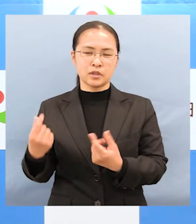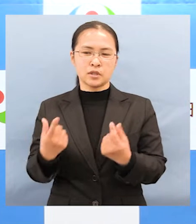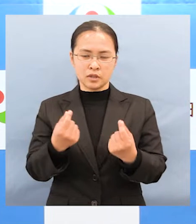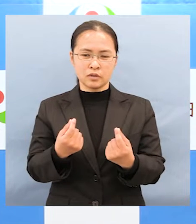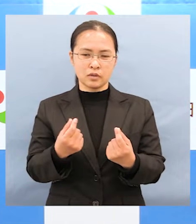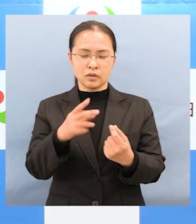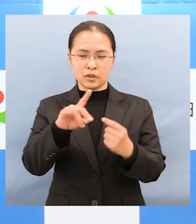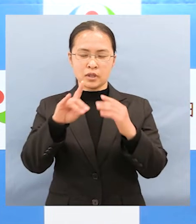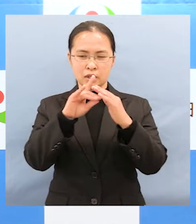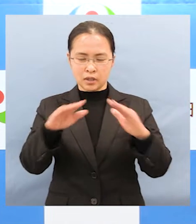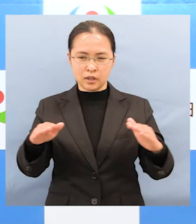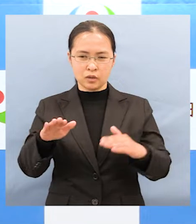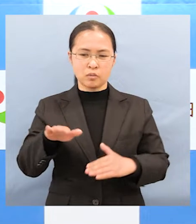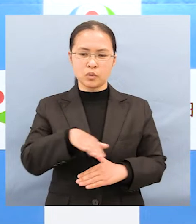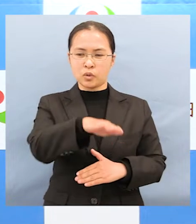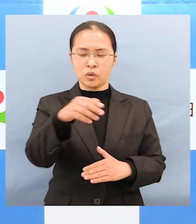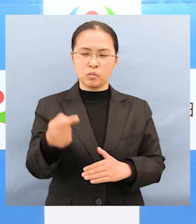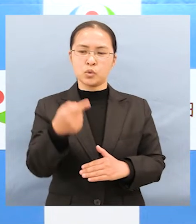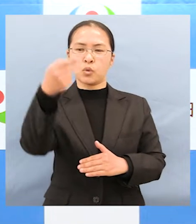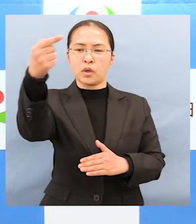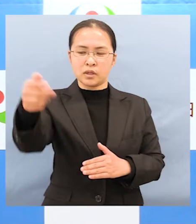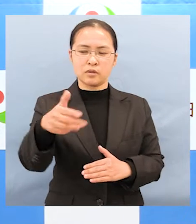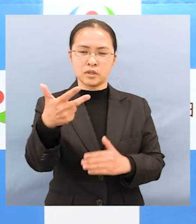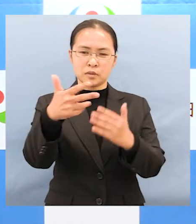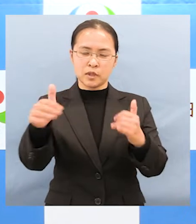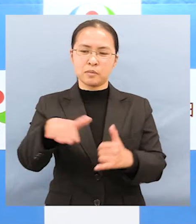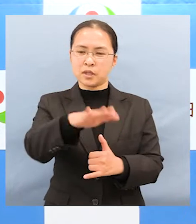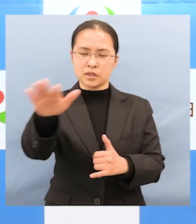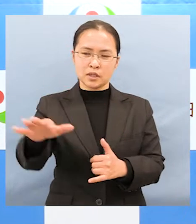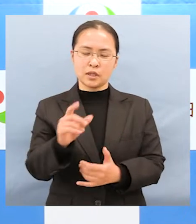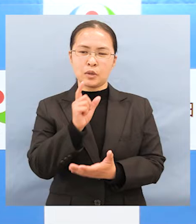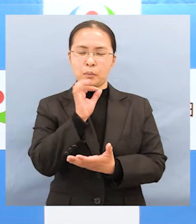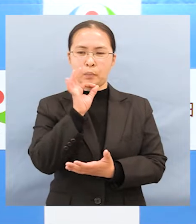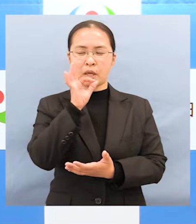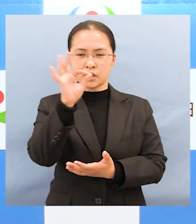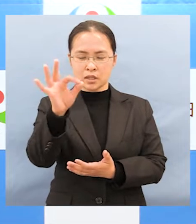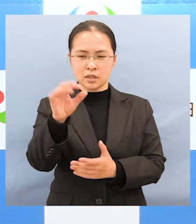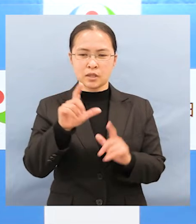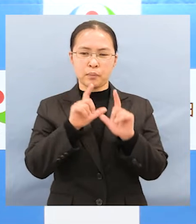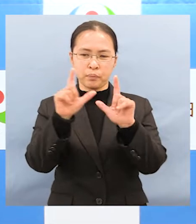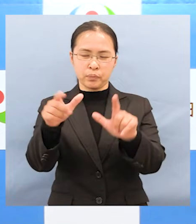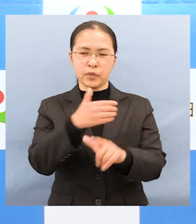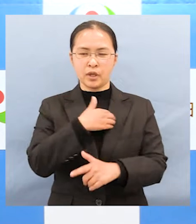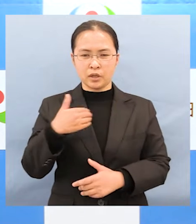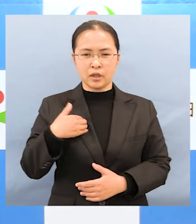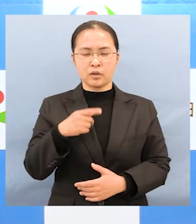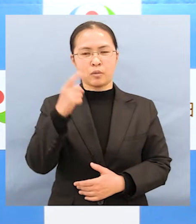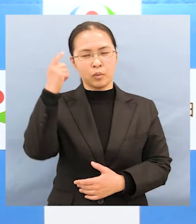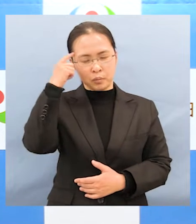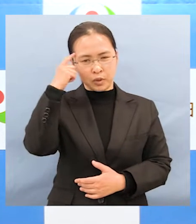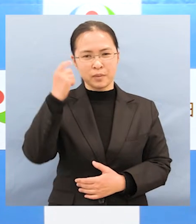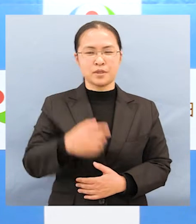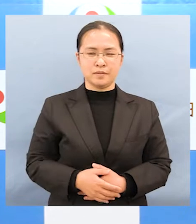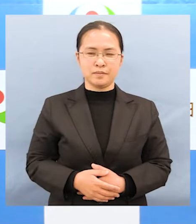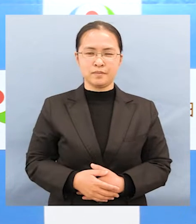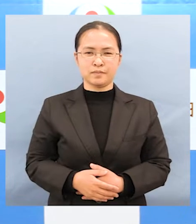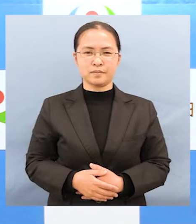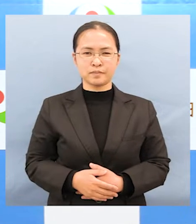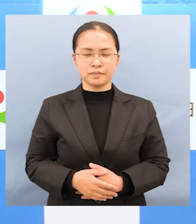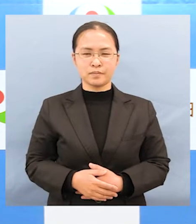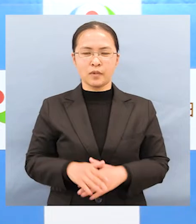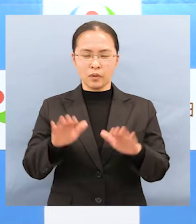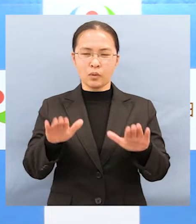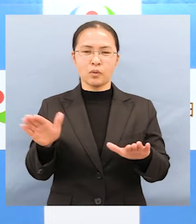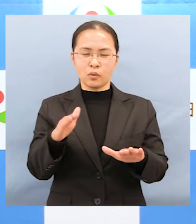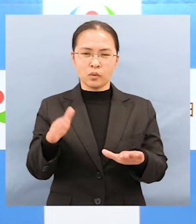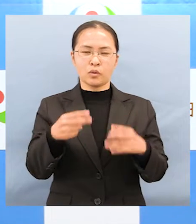こう側に、議会の向こう側にいる市民の皆さんにメッセージが伝えられたかなというふうに思っております。あと最